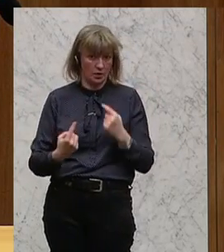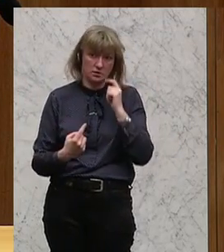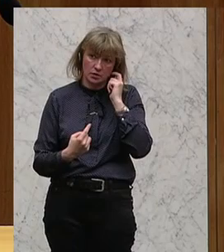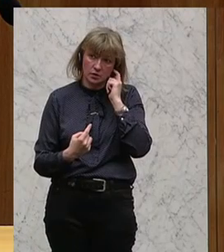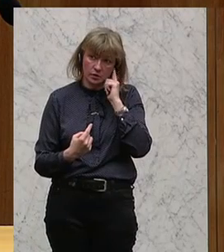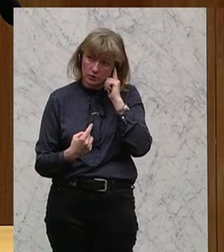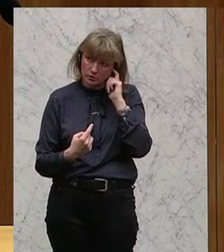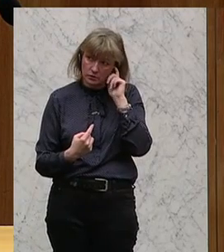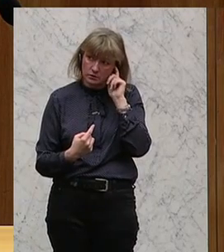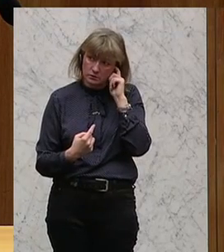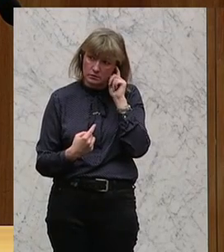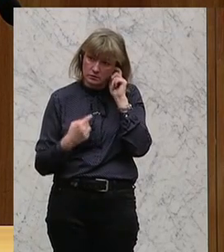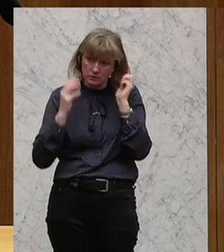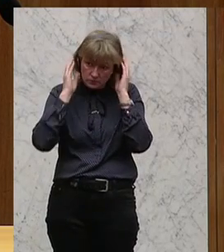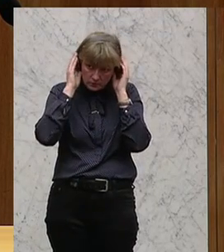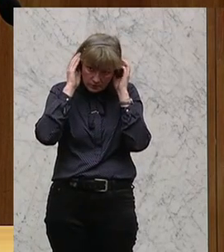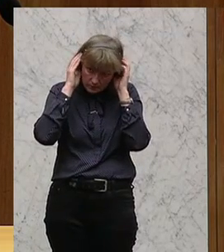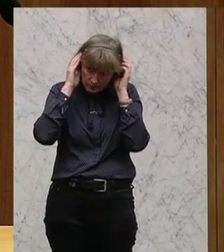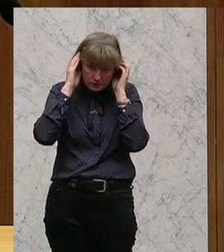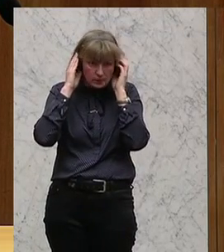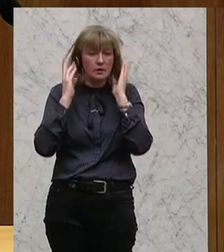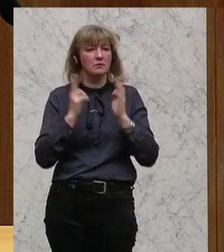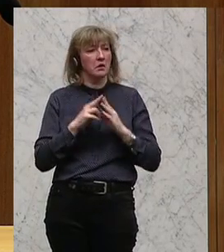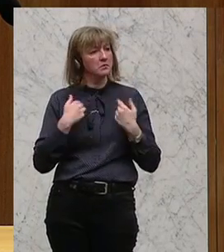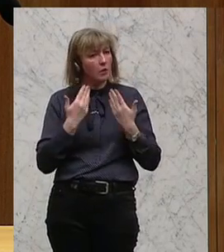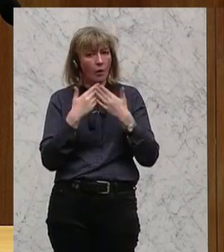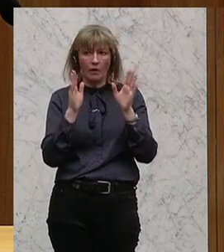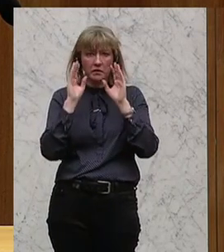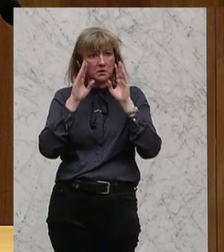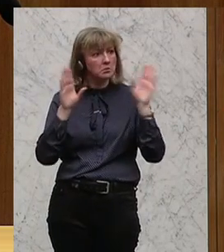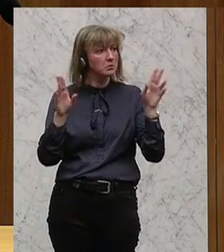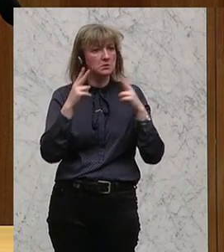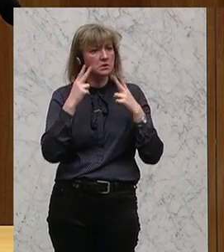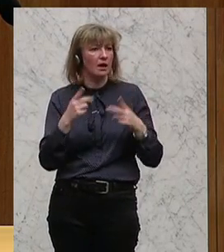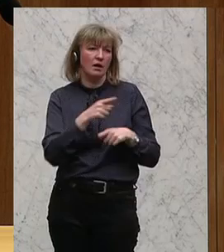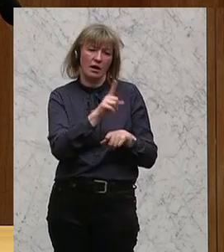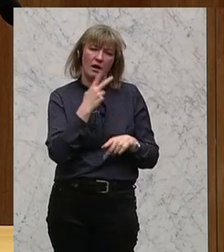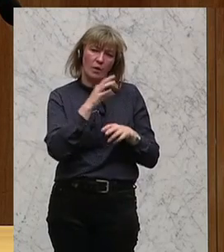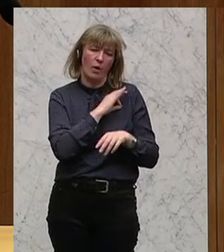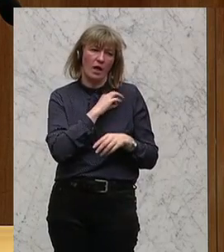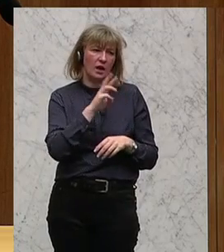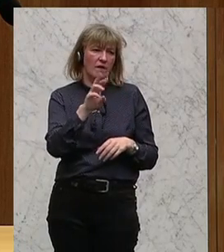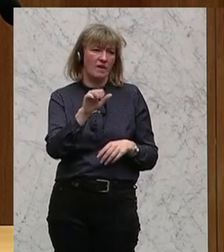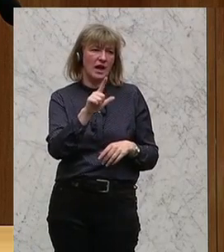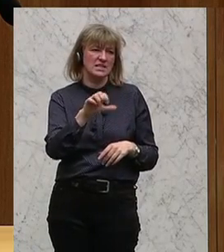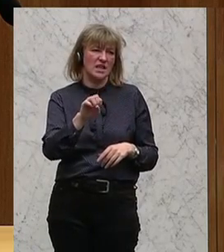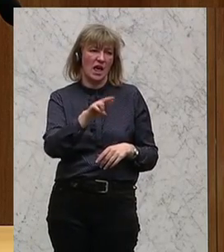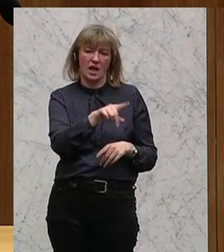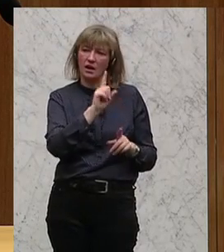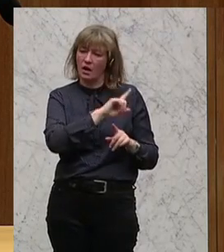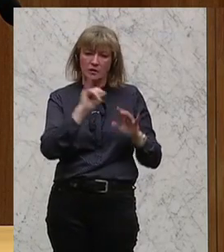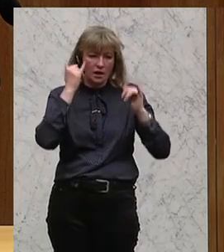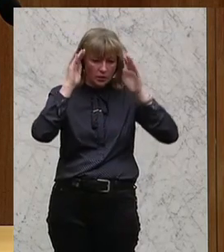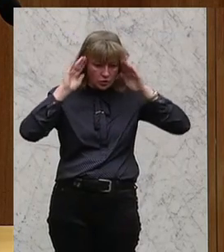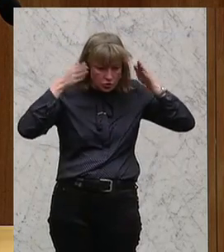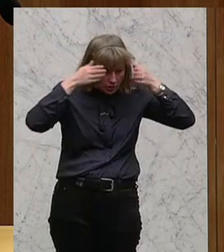man die Sache mit offenen Augen angeht, und wir tun das im Unterschied zu Ihnen, Kollege Walser, denn Sie sind von ideologischen Scheuklappen nicht nur auf der